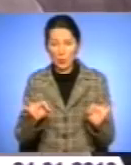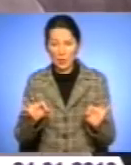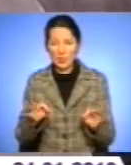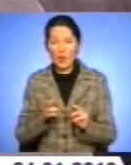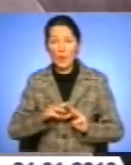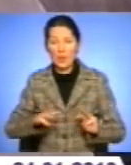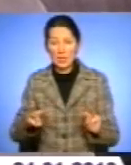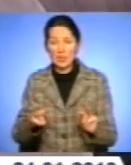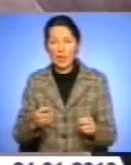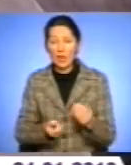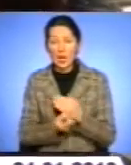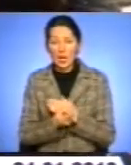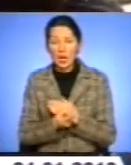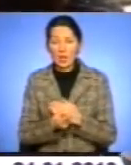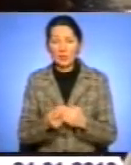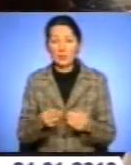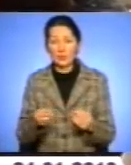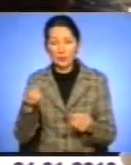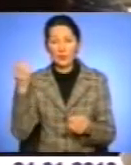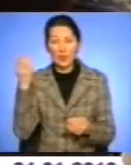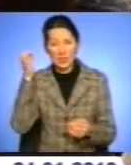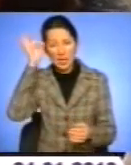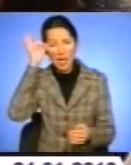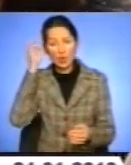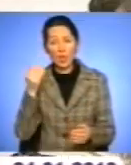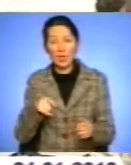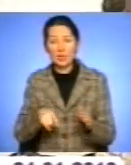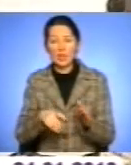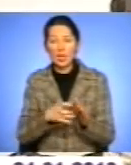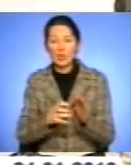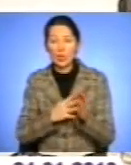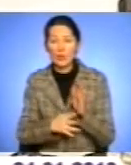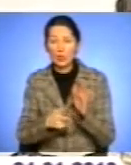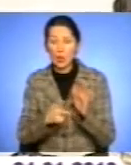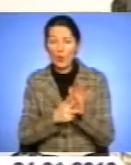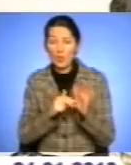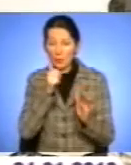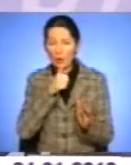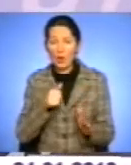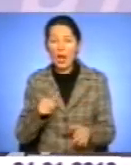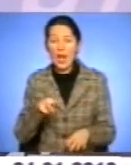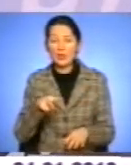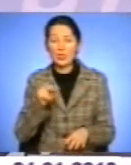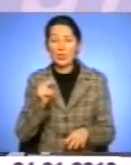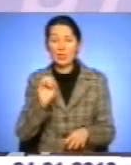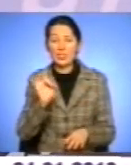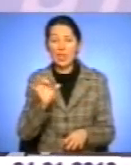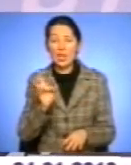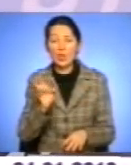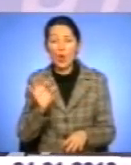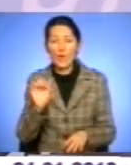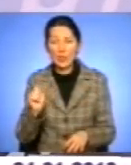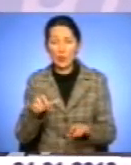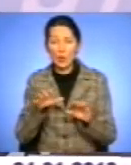хто безболісно може сплачувати ринкову вартість по постачанню та інших комунальних послуг. Від такої новинки в